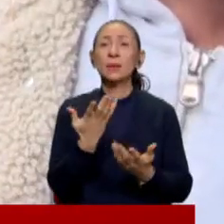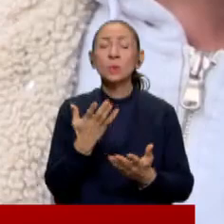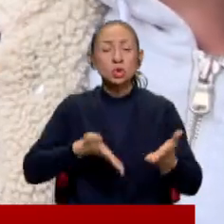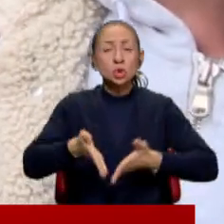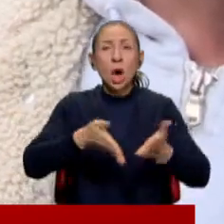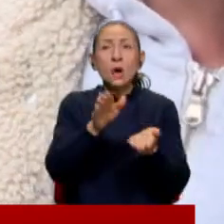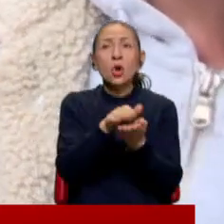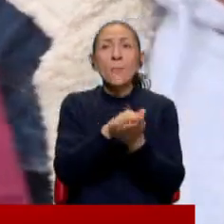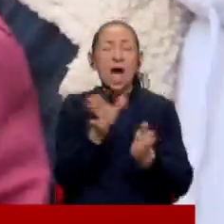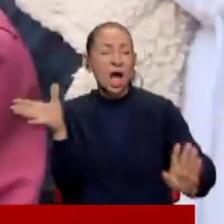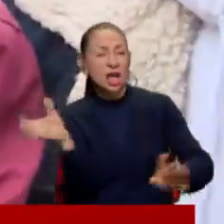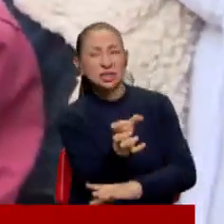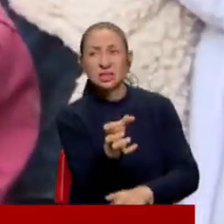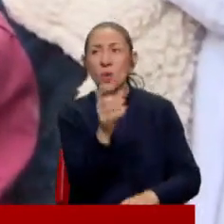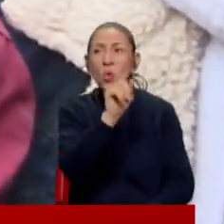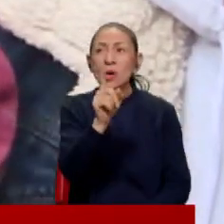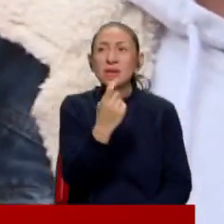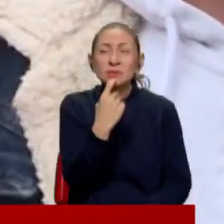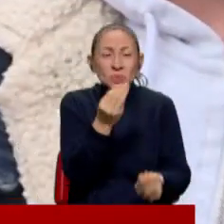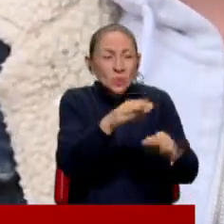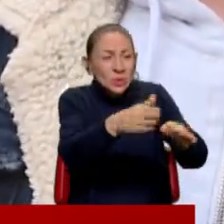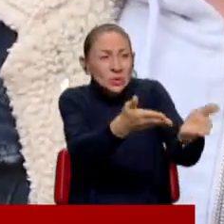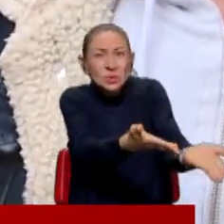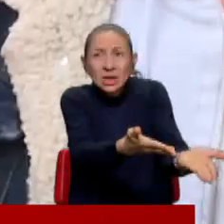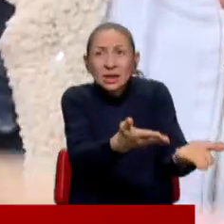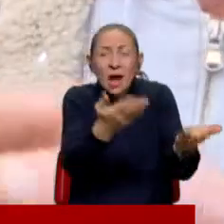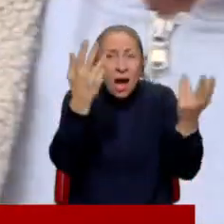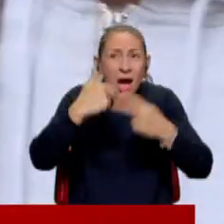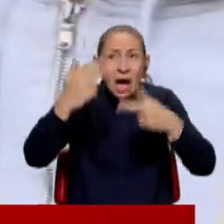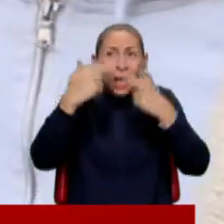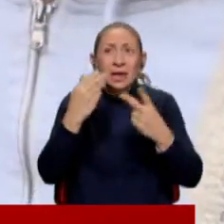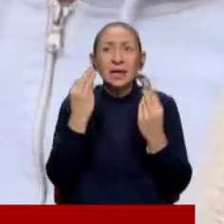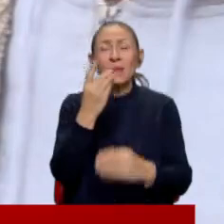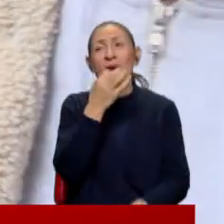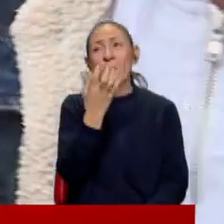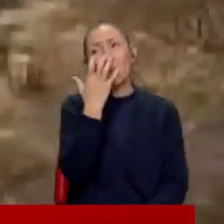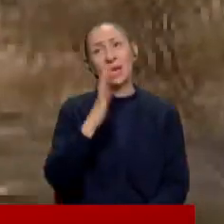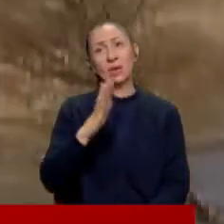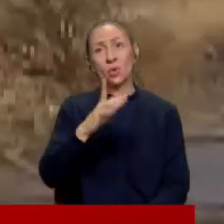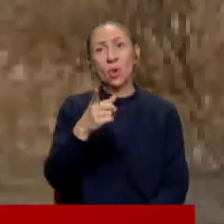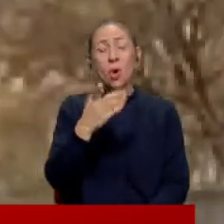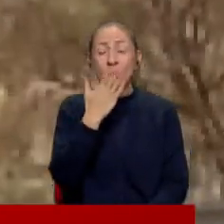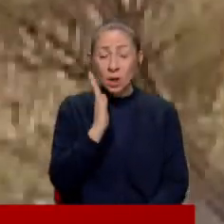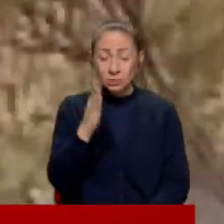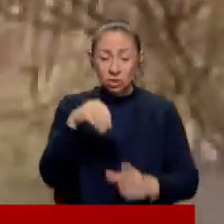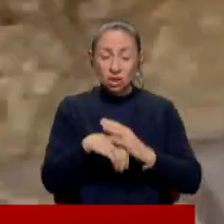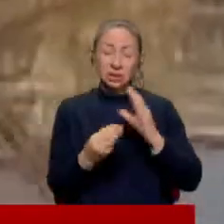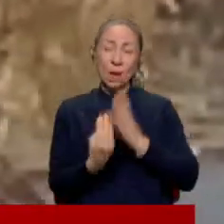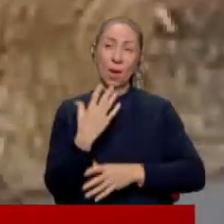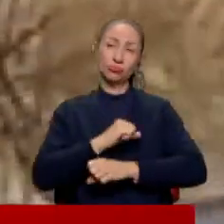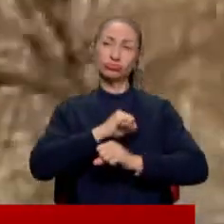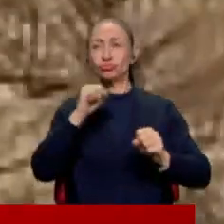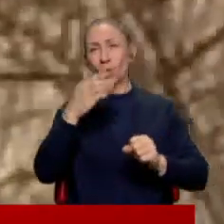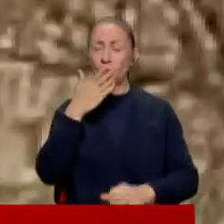sokak köpeklerinin saldırısına uğrayan 10 yaşındaki çocuğundan Gözü Yaşlı iyi bir haber bekliyor Okula gitmek için sabah evinin